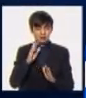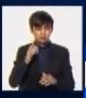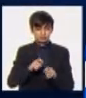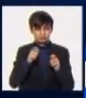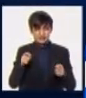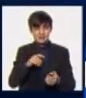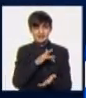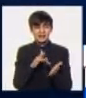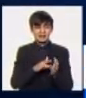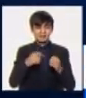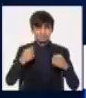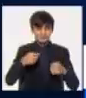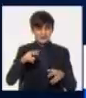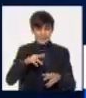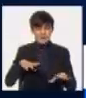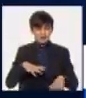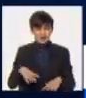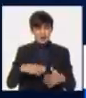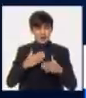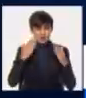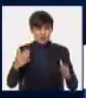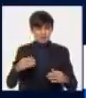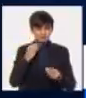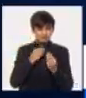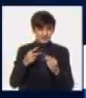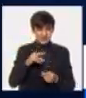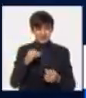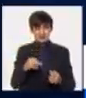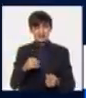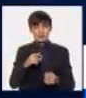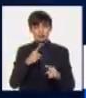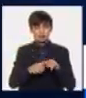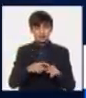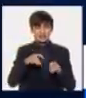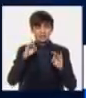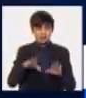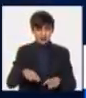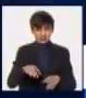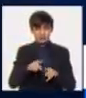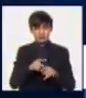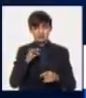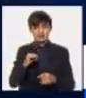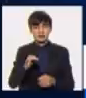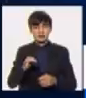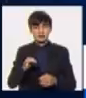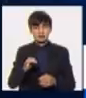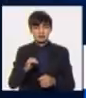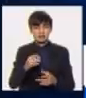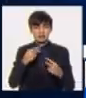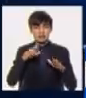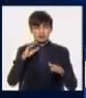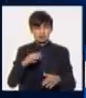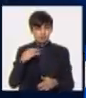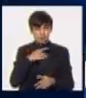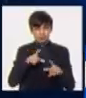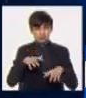торговые дома, базары большие, продуктовые, плюс рестораны, и вот где